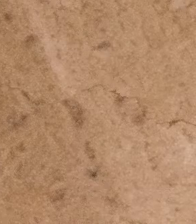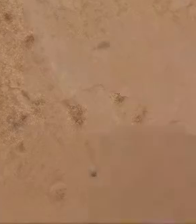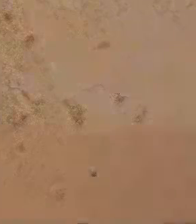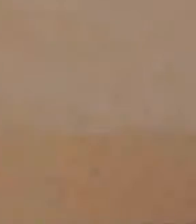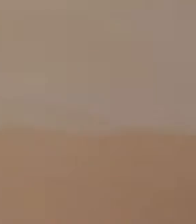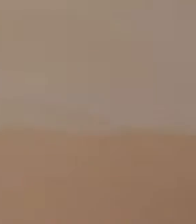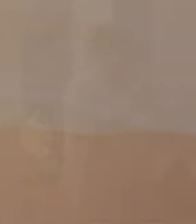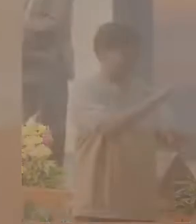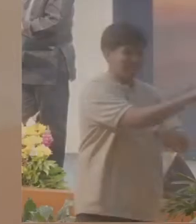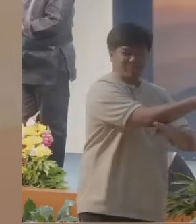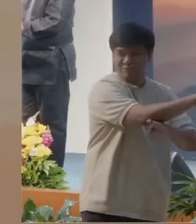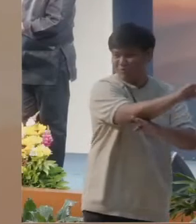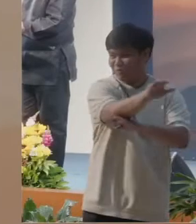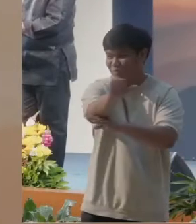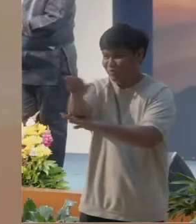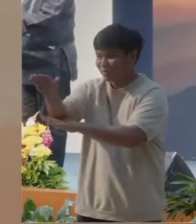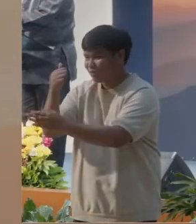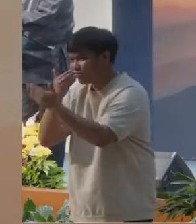Magandang hapon po sa kanilang lahat.